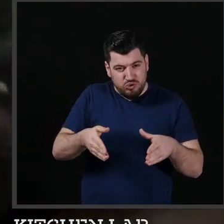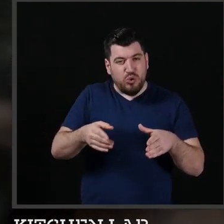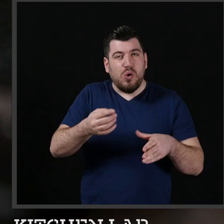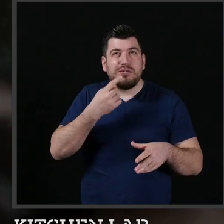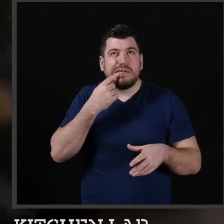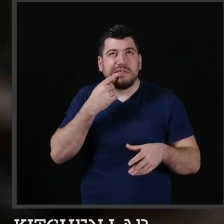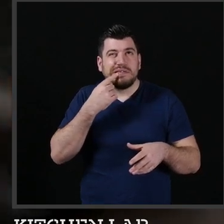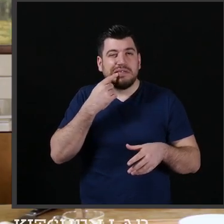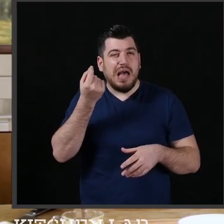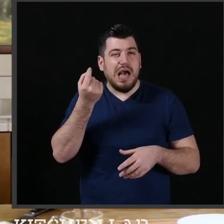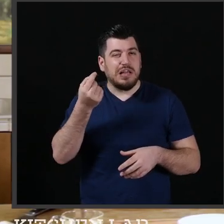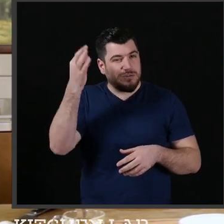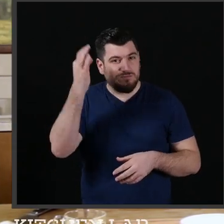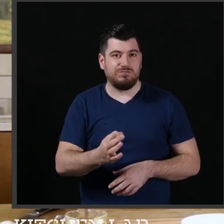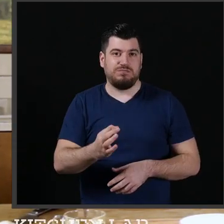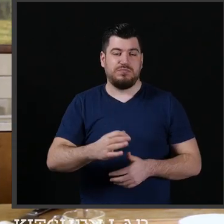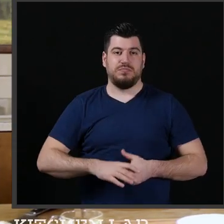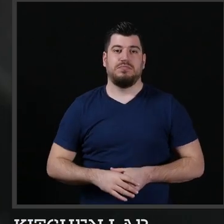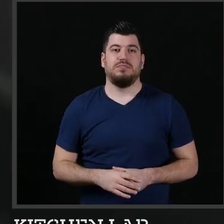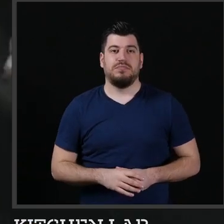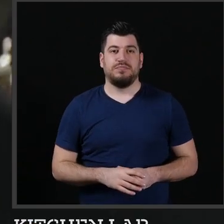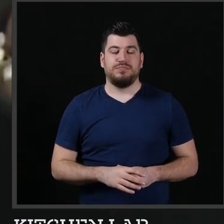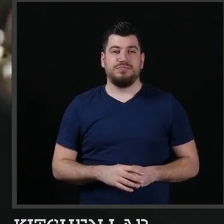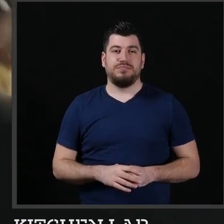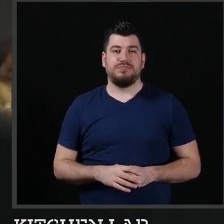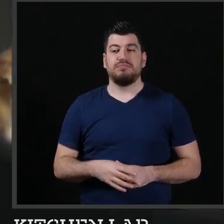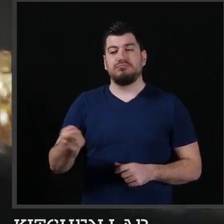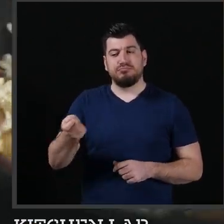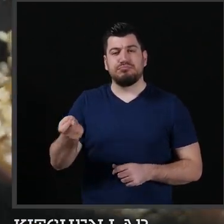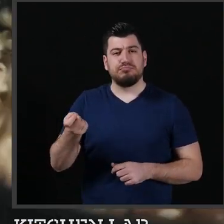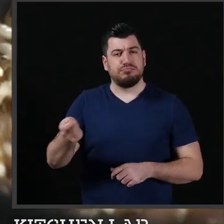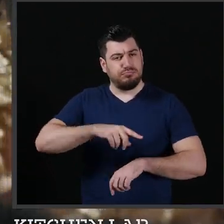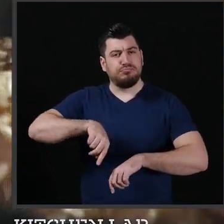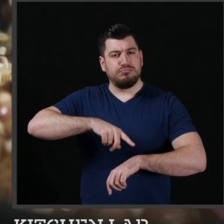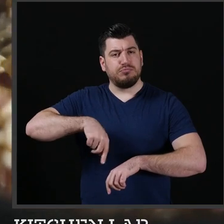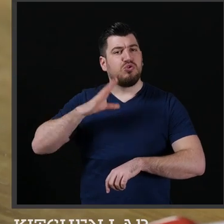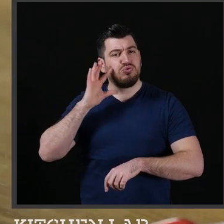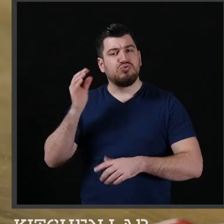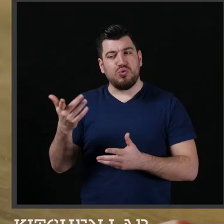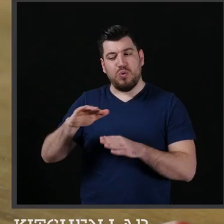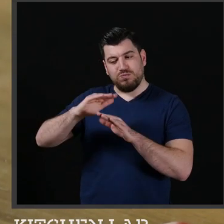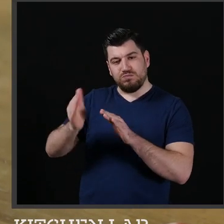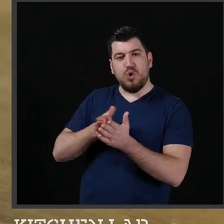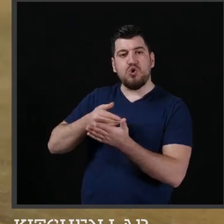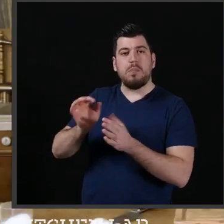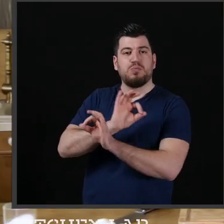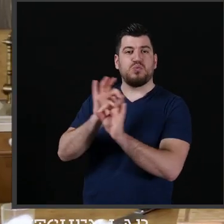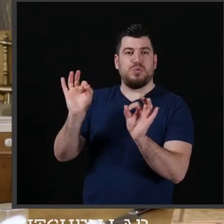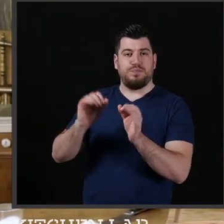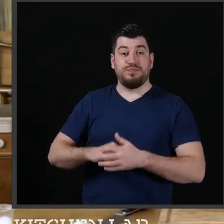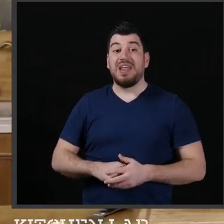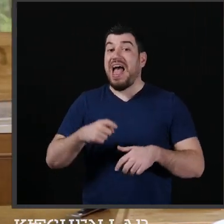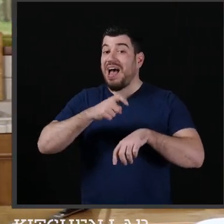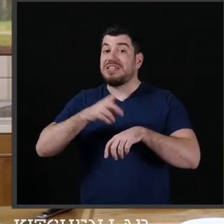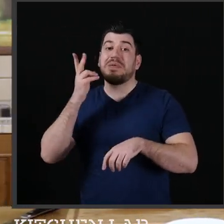Σοτάρετε καλά μέχρι που να πάρει ωραίο χρώμα. Λοιπόν, ήρθε η ώρα να προσθέσουμε το